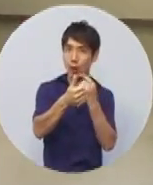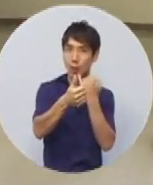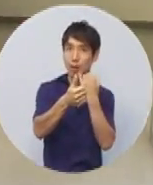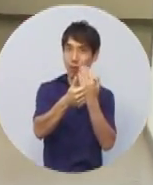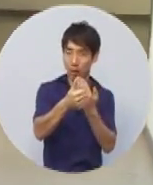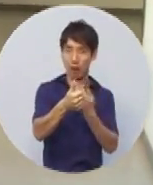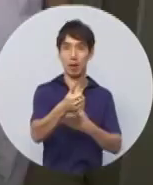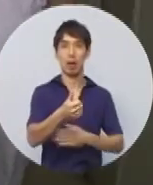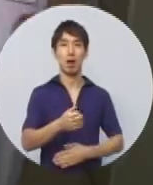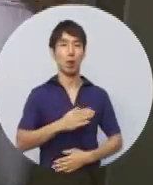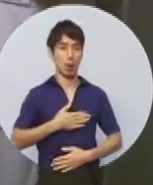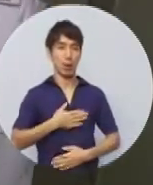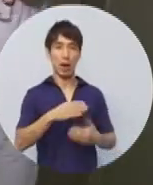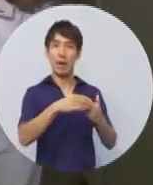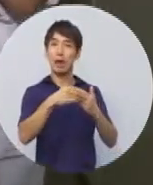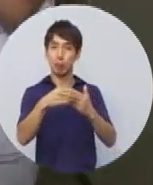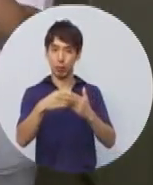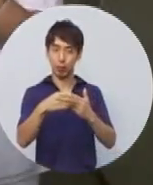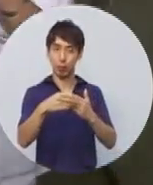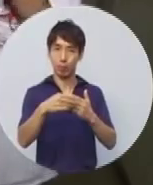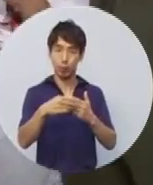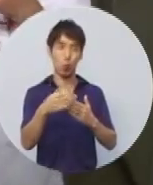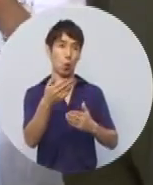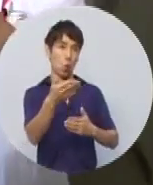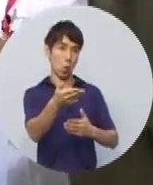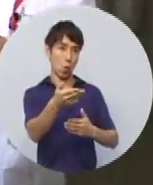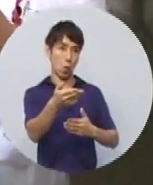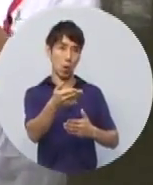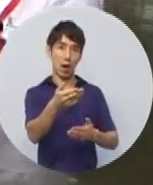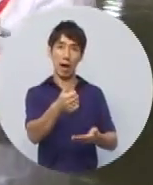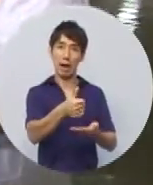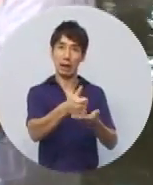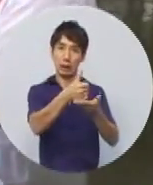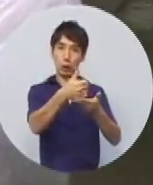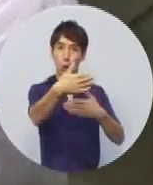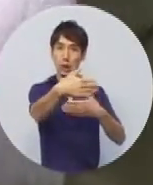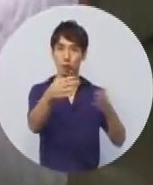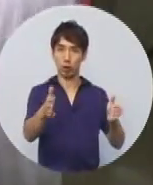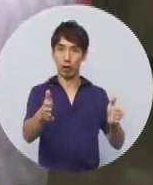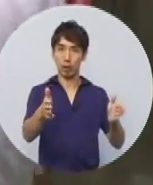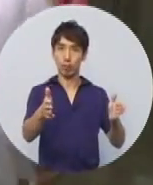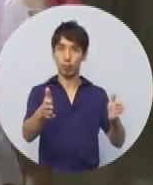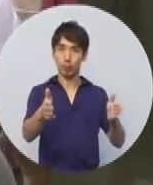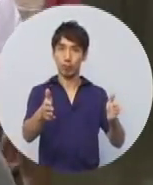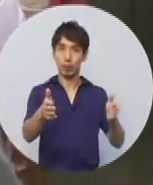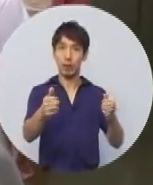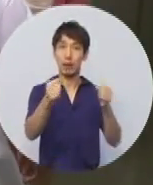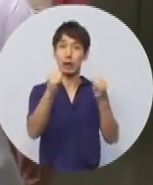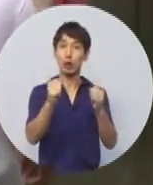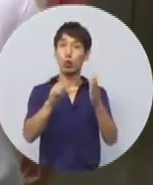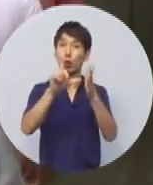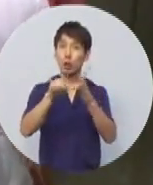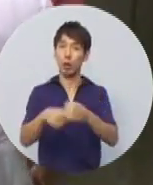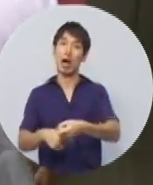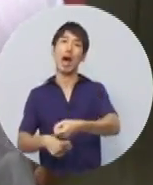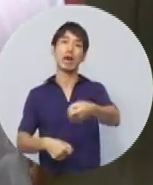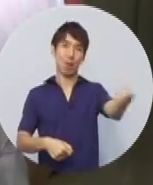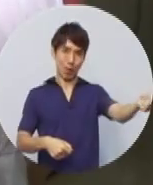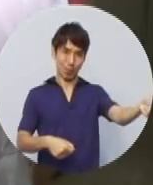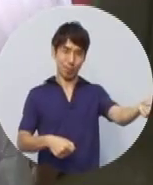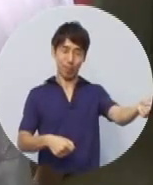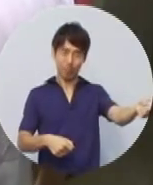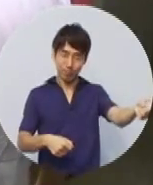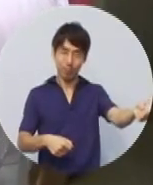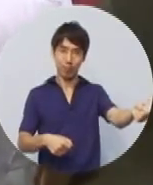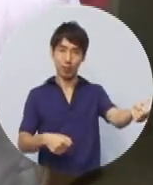します、 はい、じゃあこちらが院長室になります。 はい、 はい、院長がいらっしゃる間はいつも開けてるんです。 あ、そうなんですね。 です